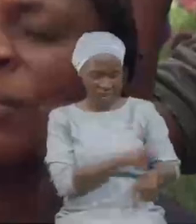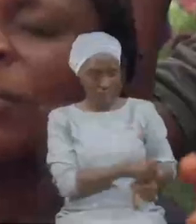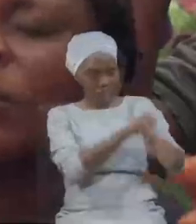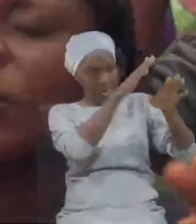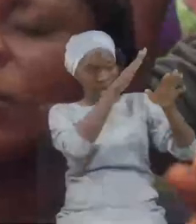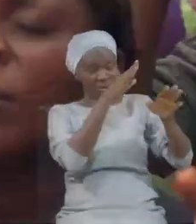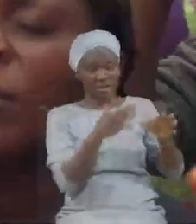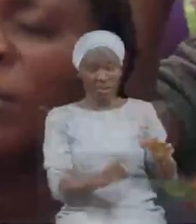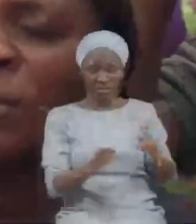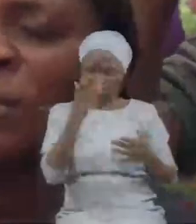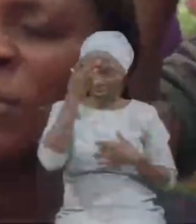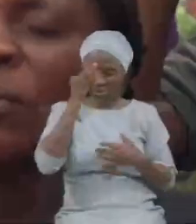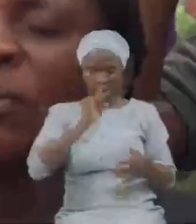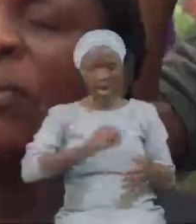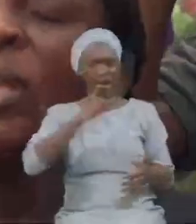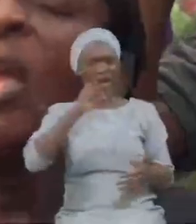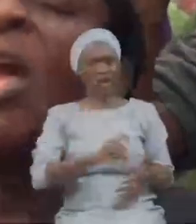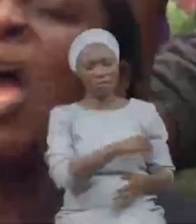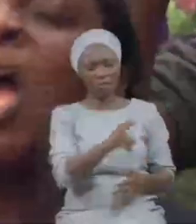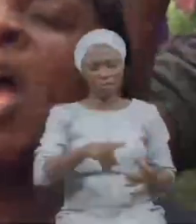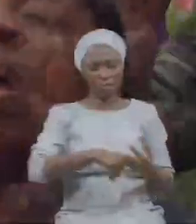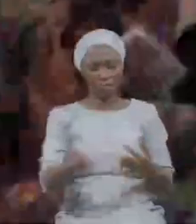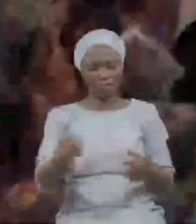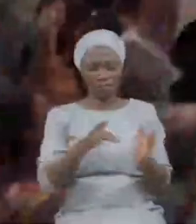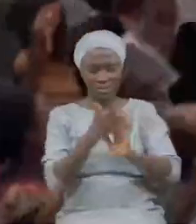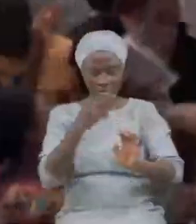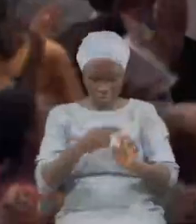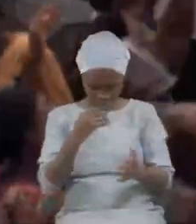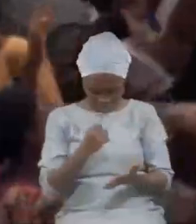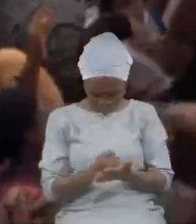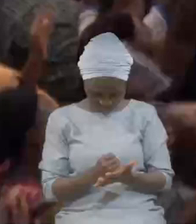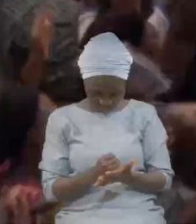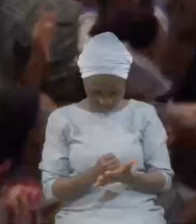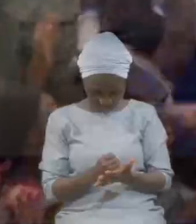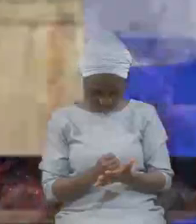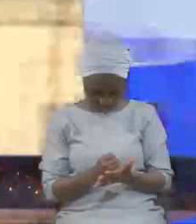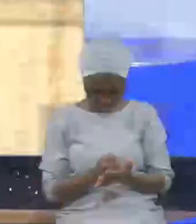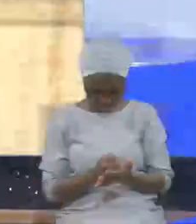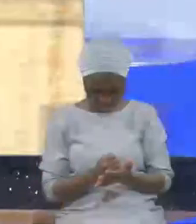Montagne, montagne de maladie, je te commande, sors de là au nom de Jésus-Christ.